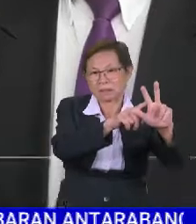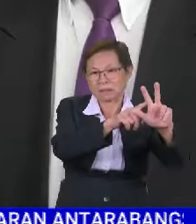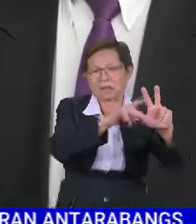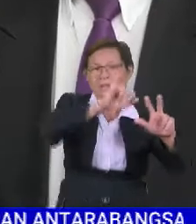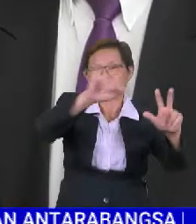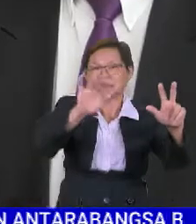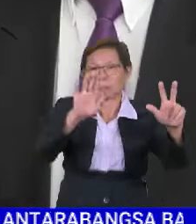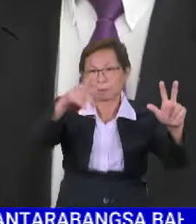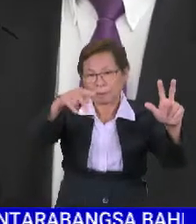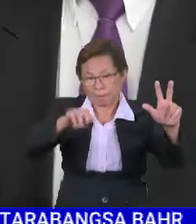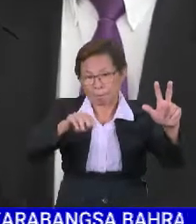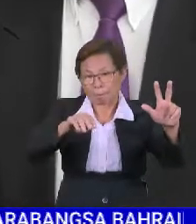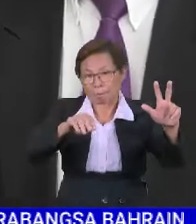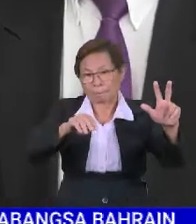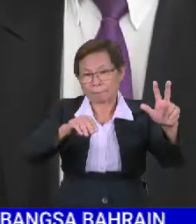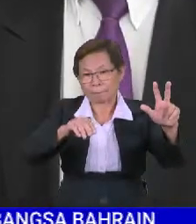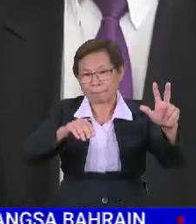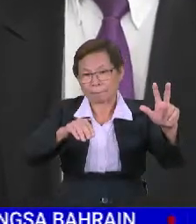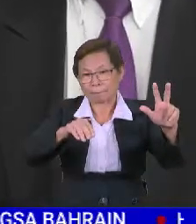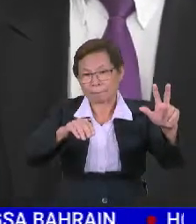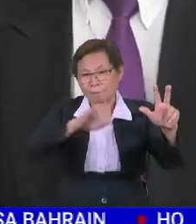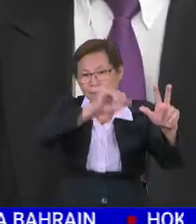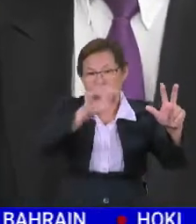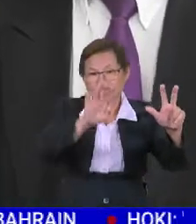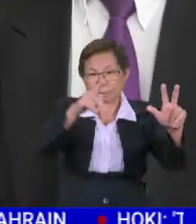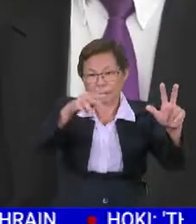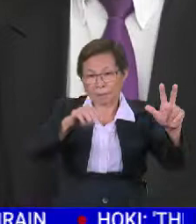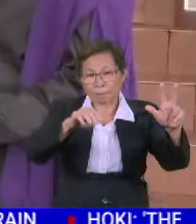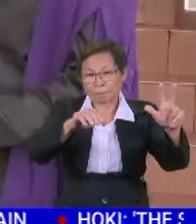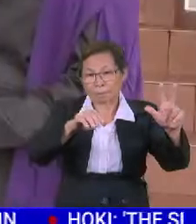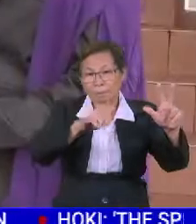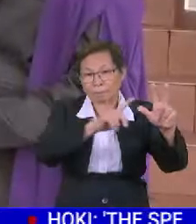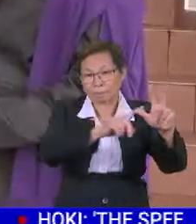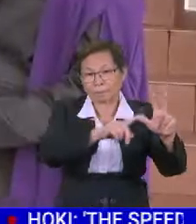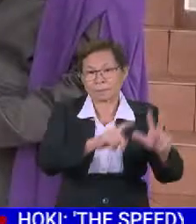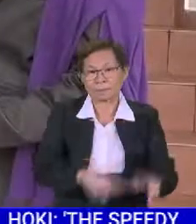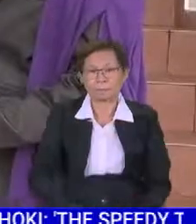Jabatan Bomba dan Jabatan Bomba dan Penyelamat Malaysia.